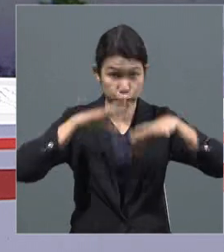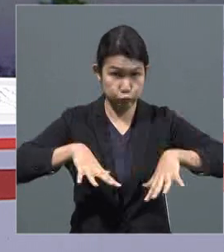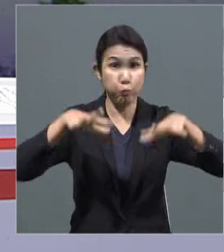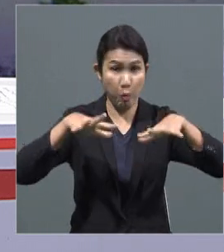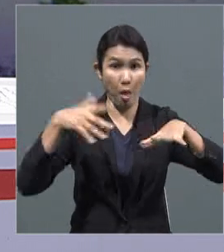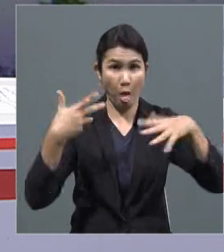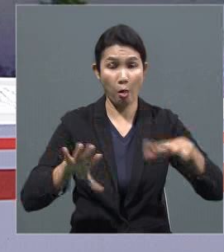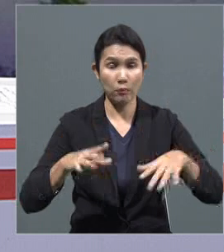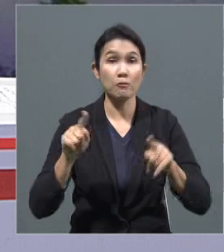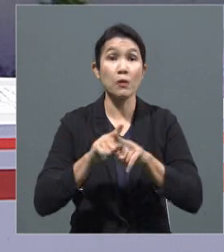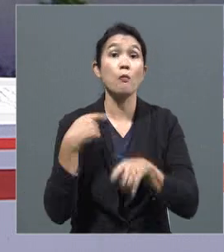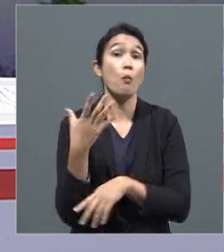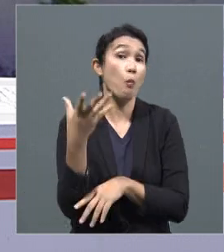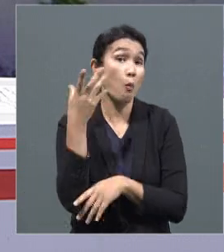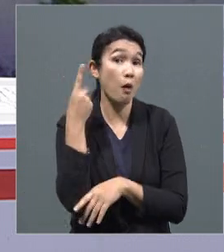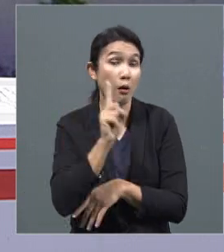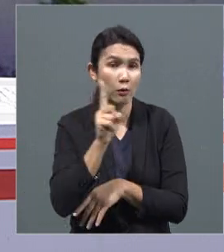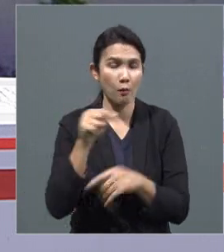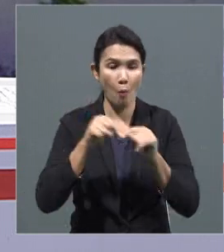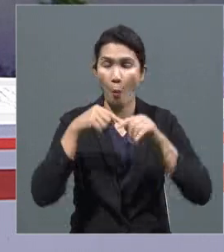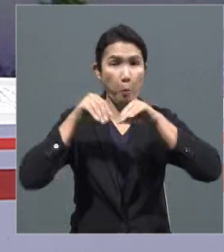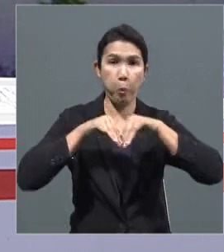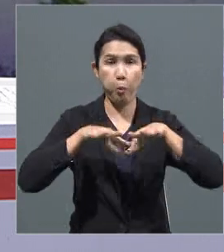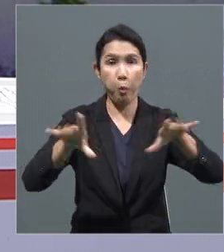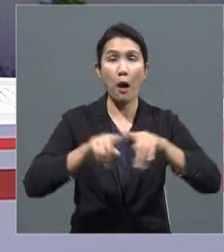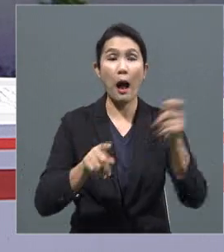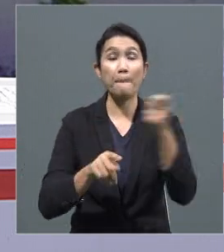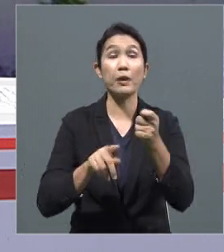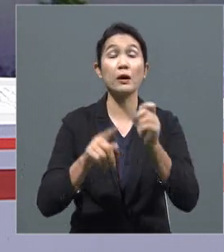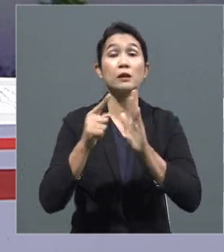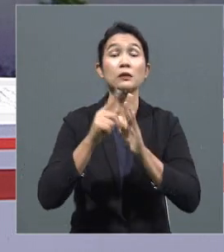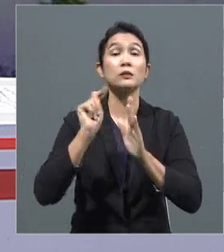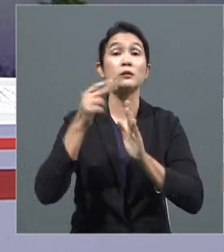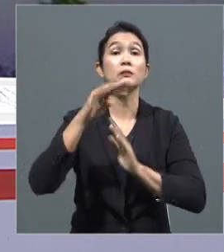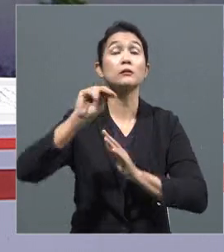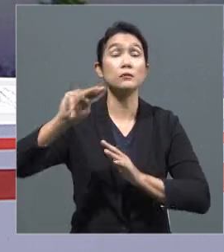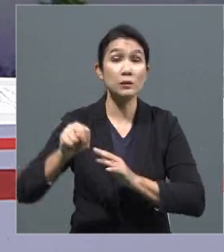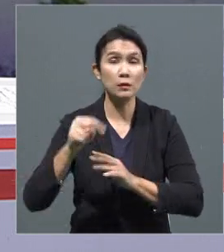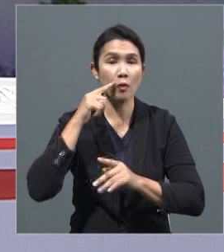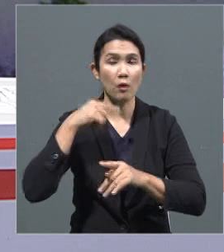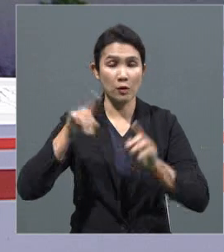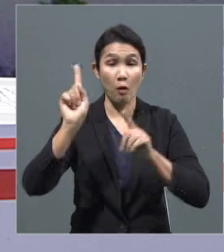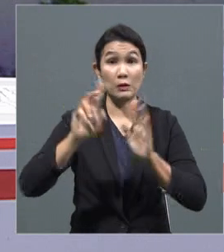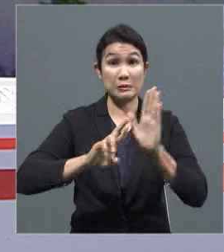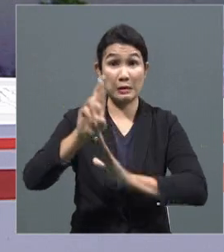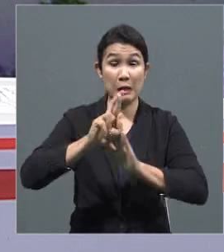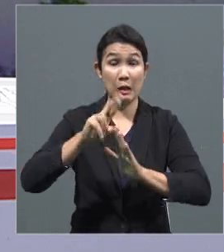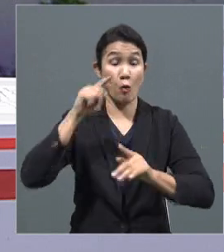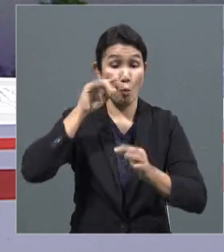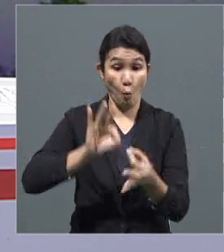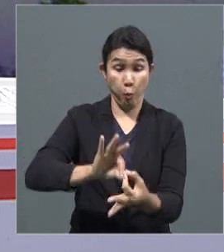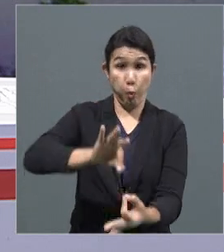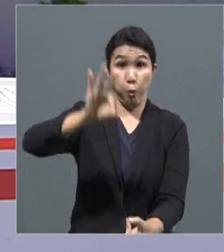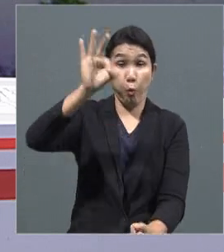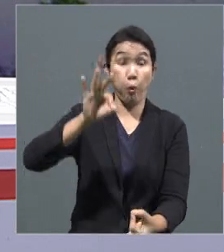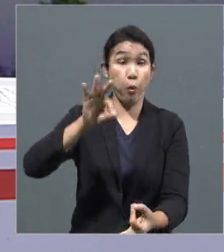ๆทั้งนั้นเลยอย่างเมื่อวานนี้ที่เป็นไวรัลเลยนะฮะที่อำเภอเทิงจังหวัดเชียงรายสูงถึงคอคุณผู้ชมคือน้ำท่วมเกือบ2เมตรในบ